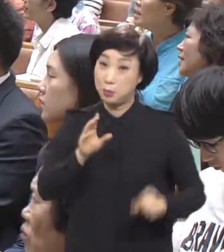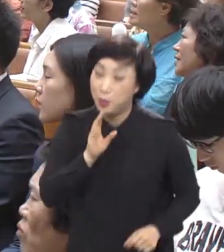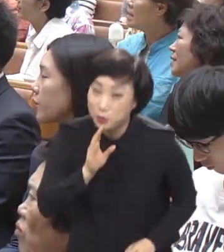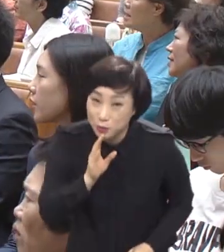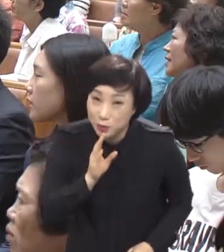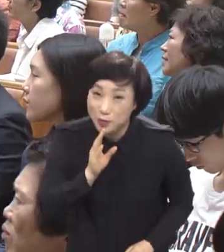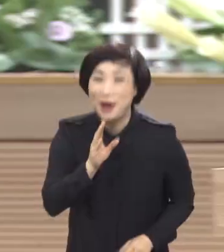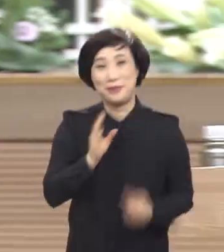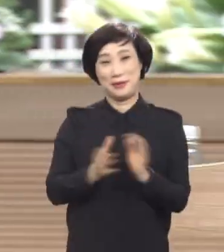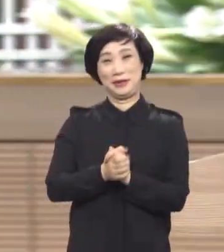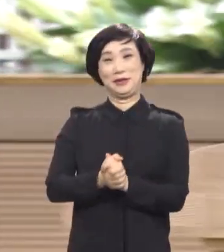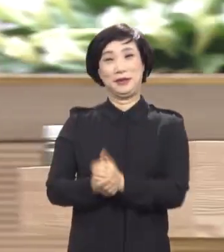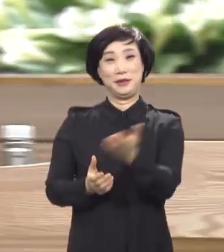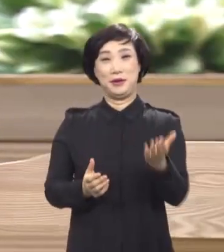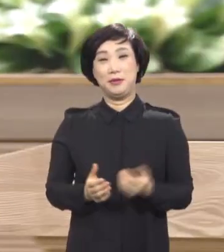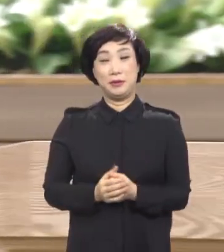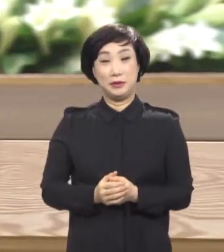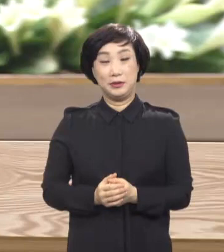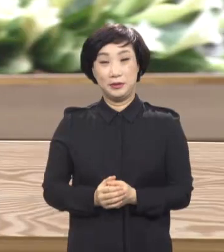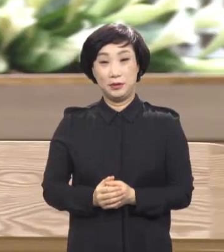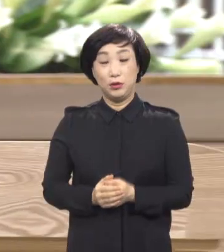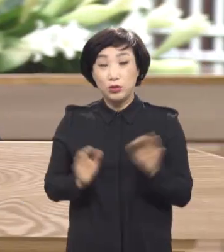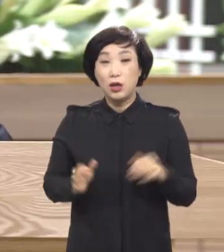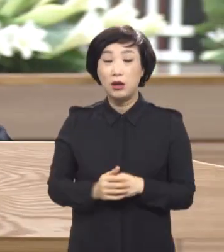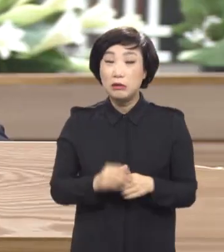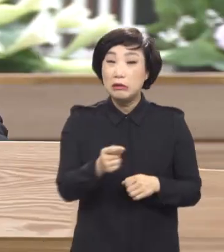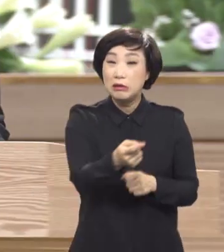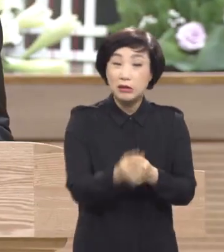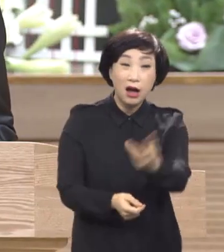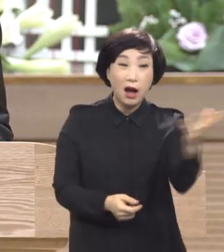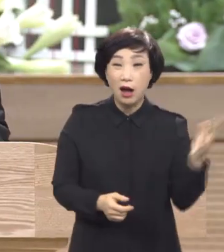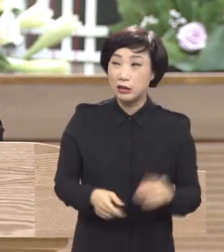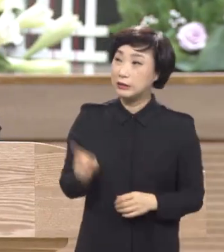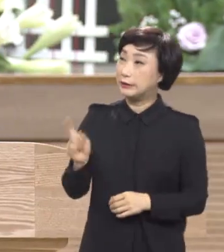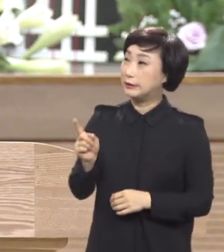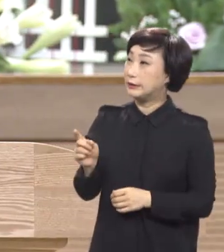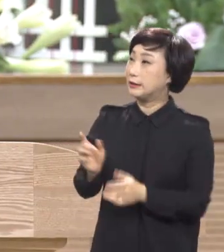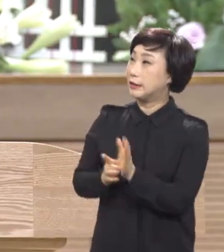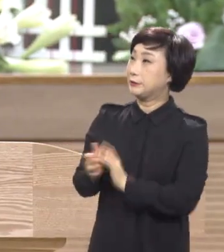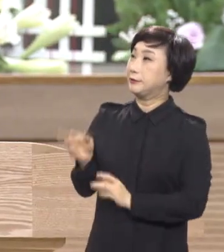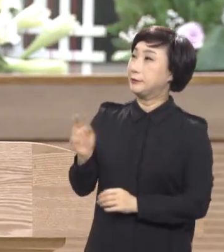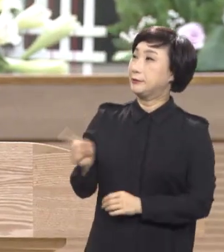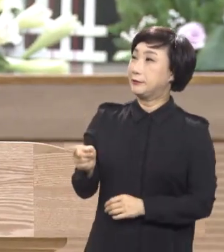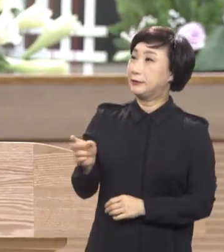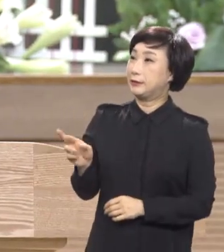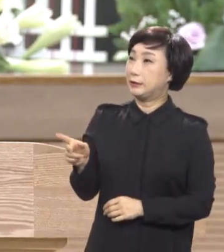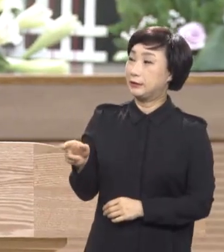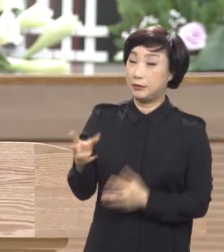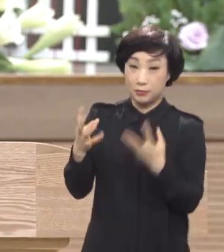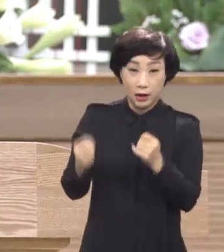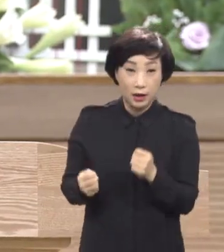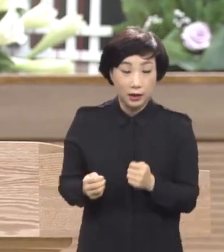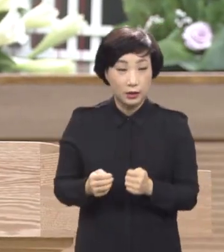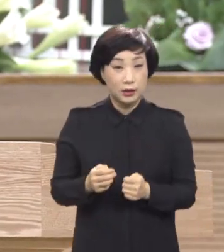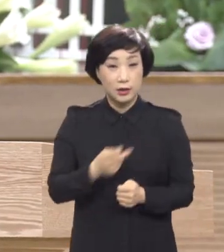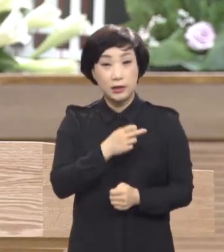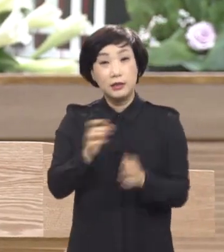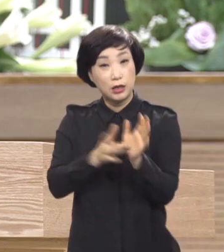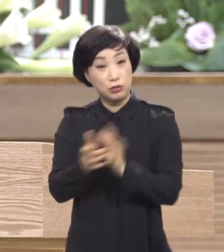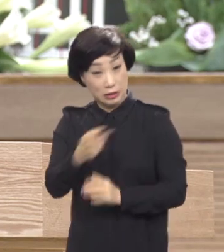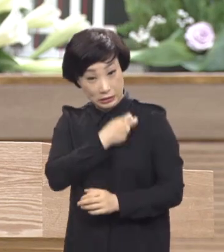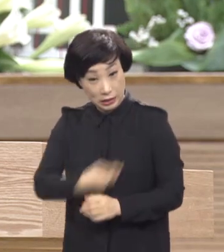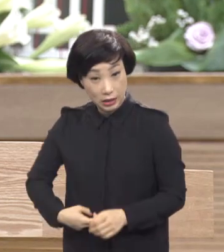이리저희 시비 시비 제자들에게 말해요